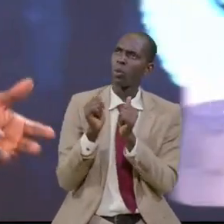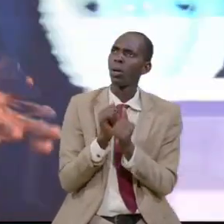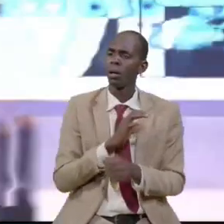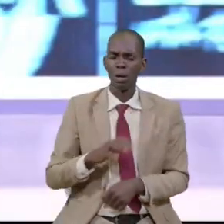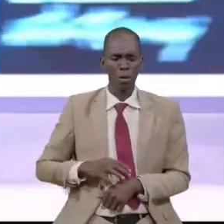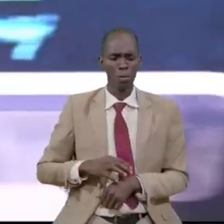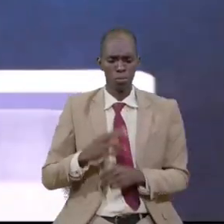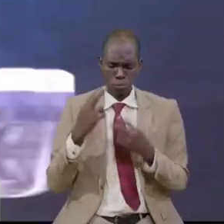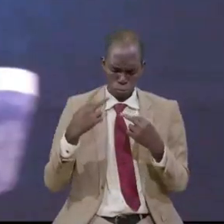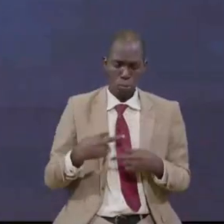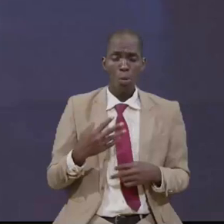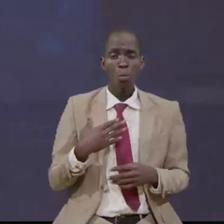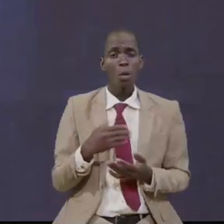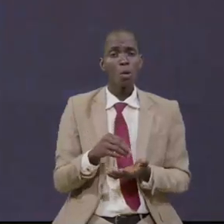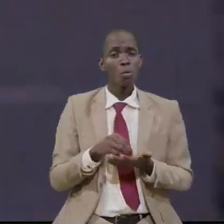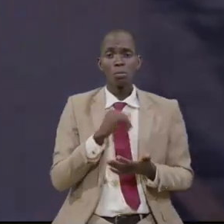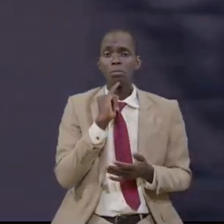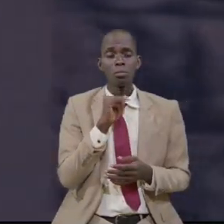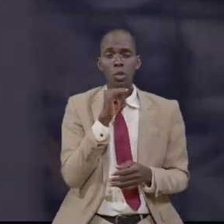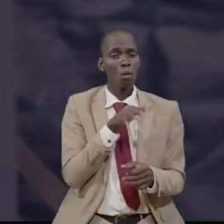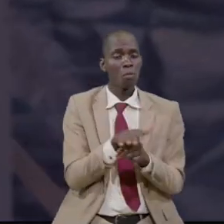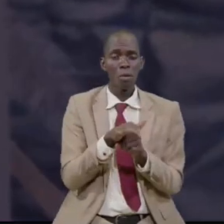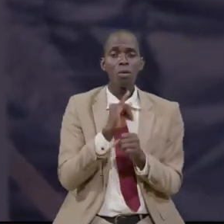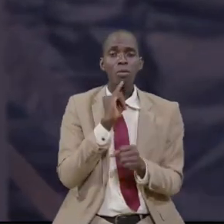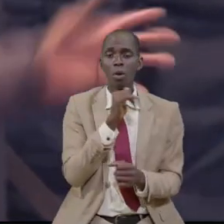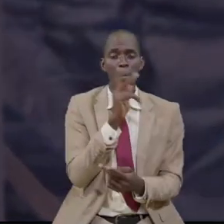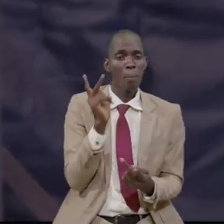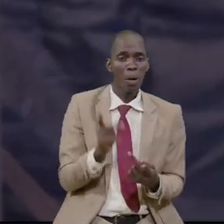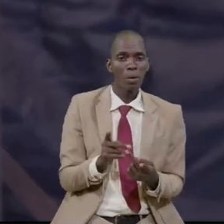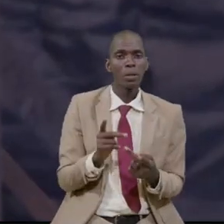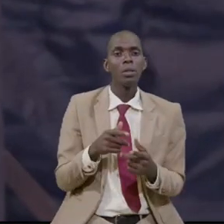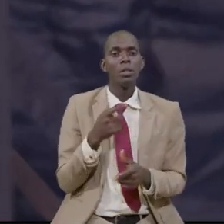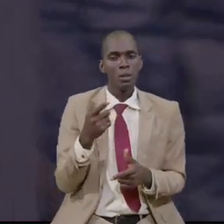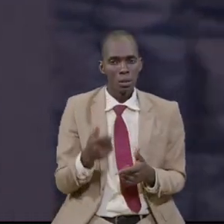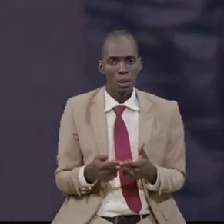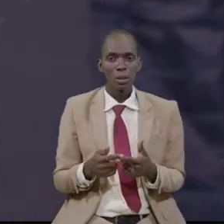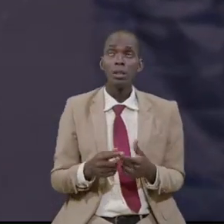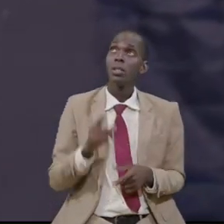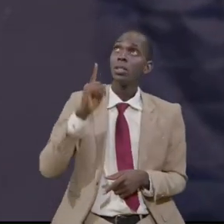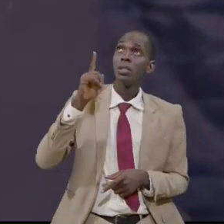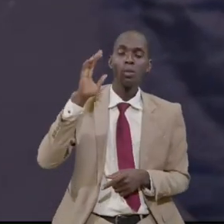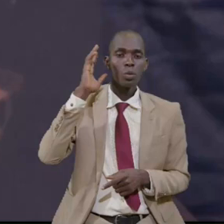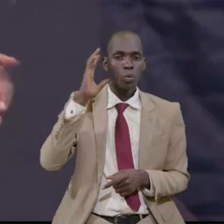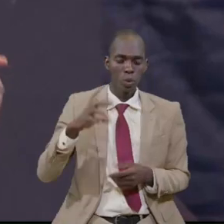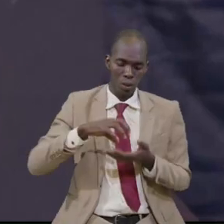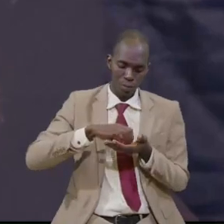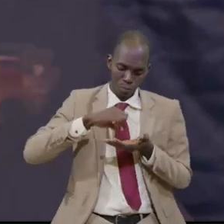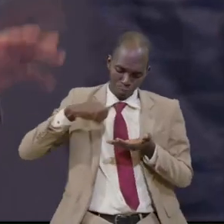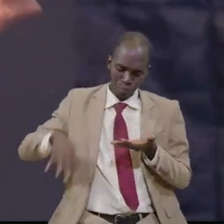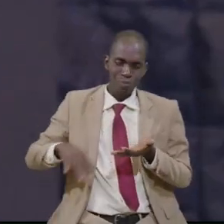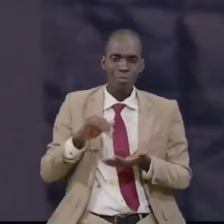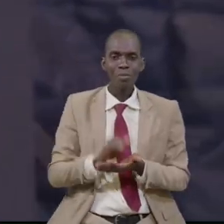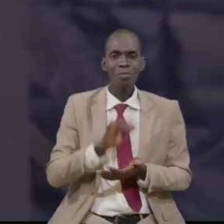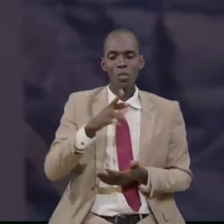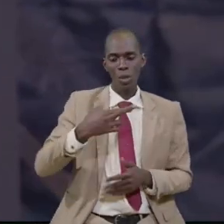ceci est insuffisant, et Christ ôte cette justice religieuse de